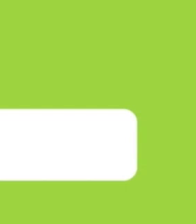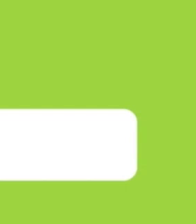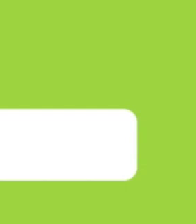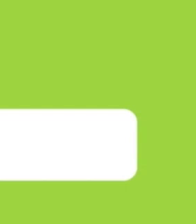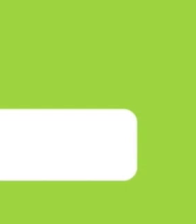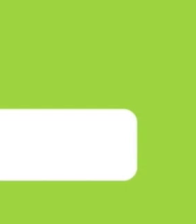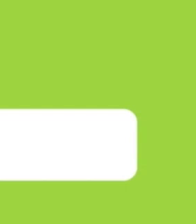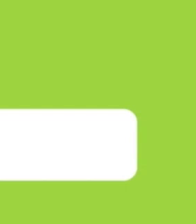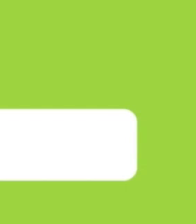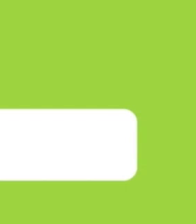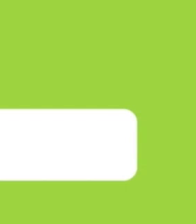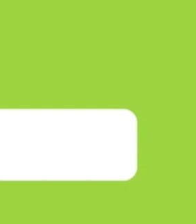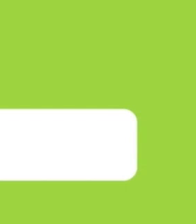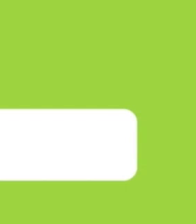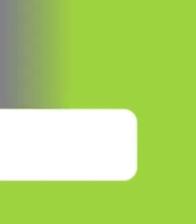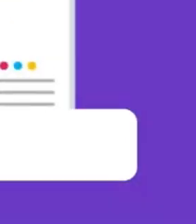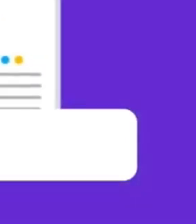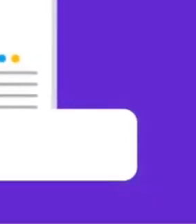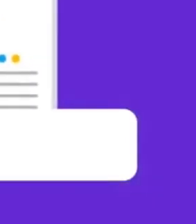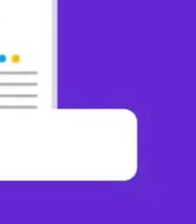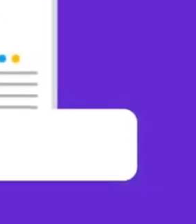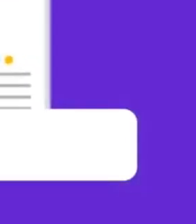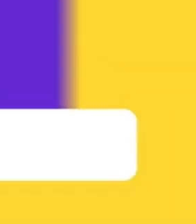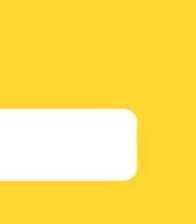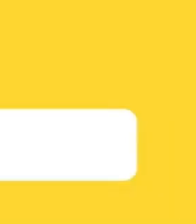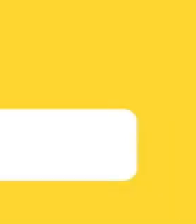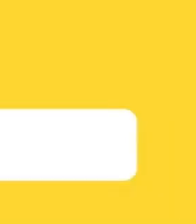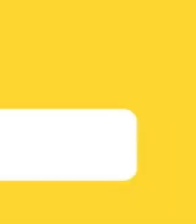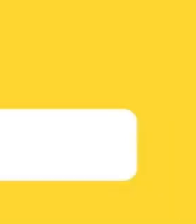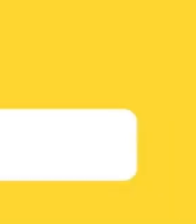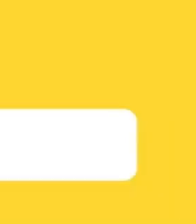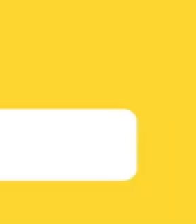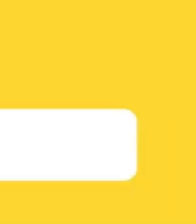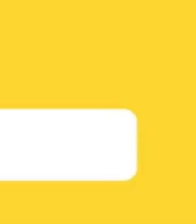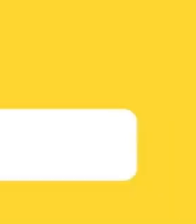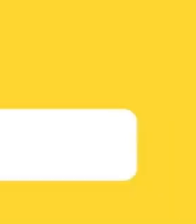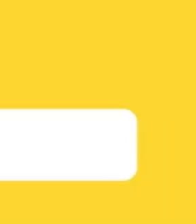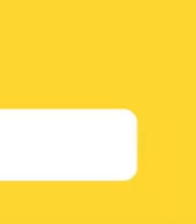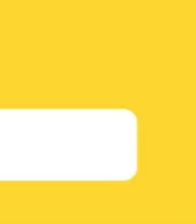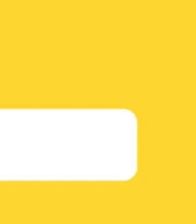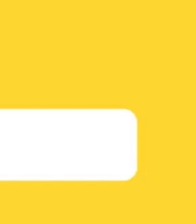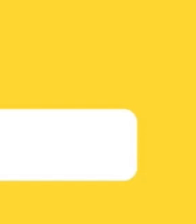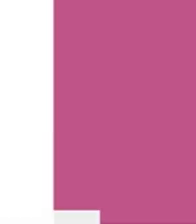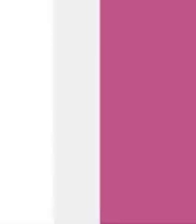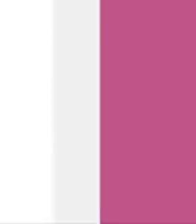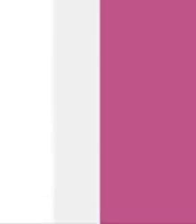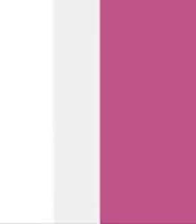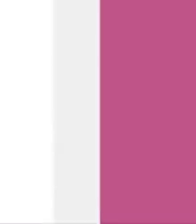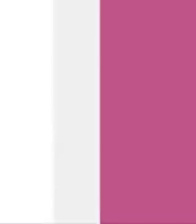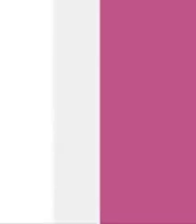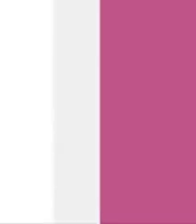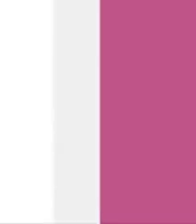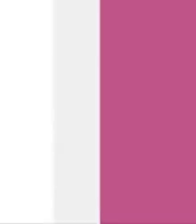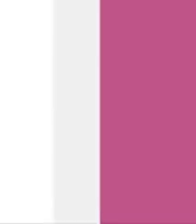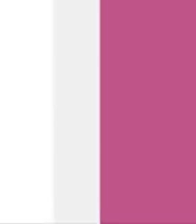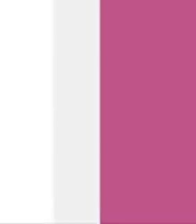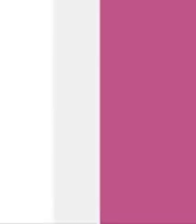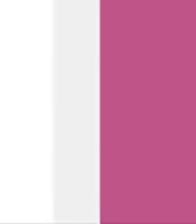정보, 정신건강 관련 기관 정보, 통계 정보 등을 한 곳에서 쉽게 이용할 수 있습니다. 한번